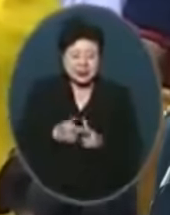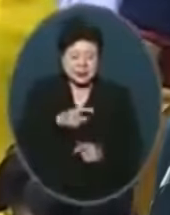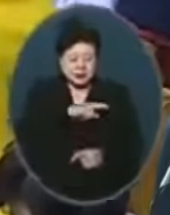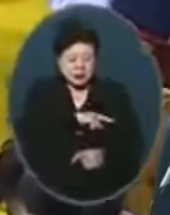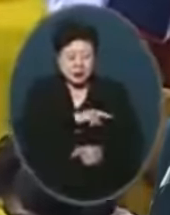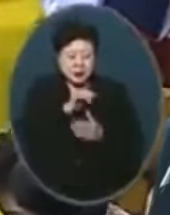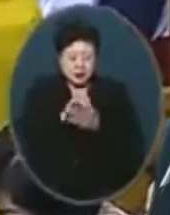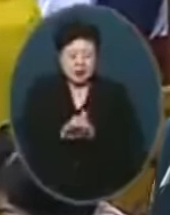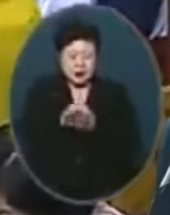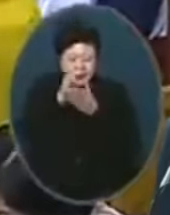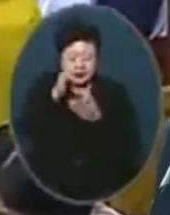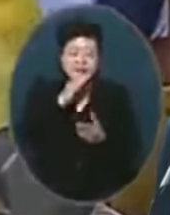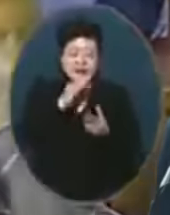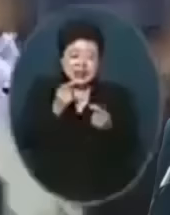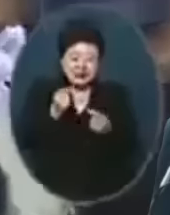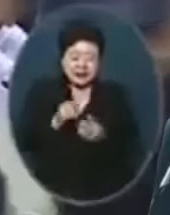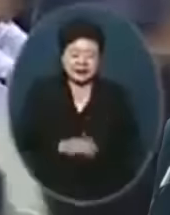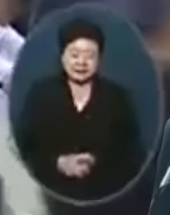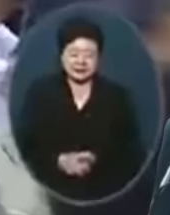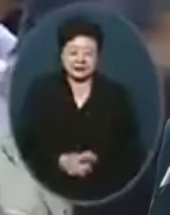예수님 이름으로 기도드립니다.